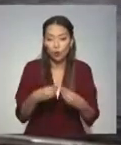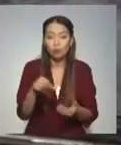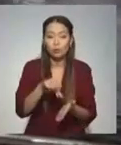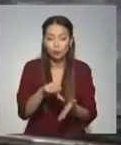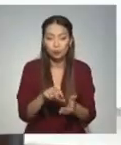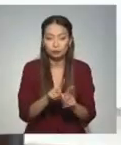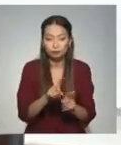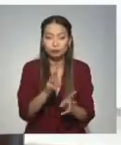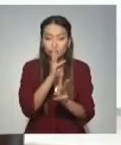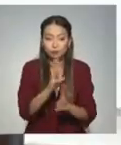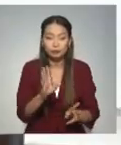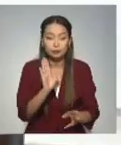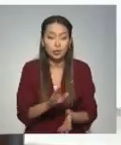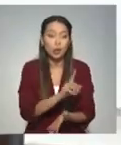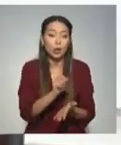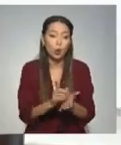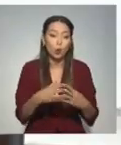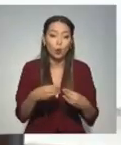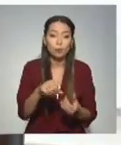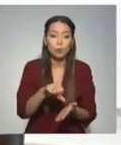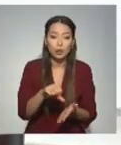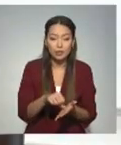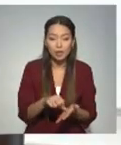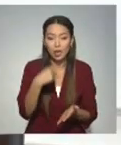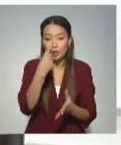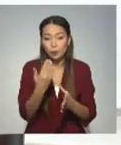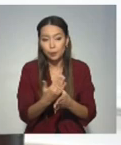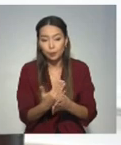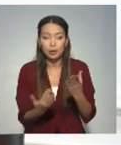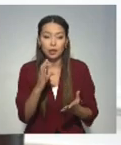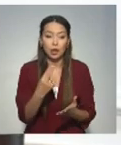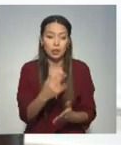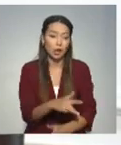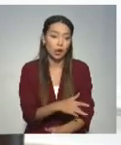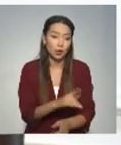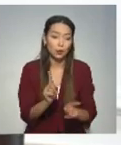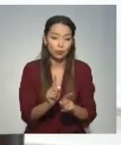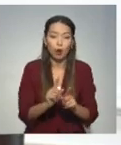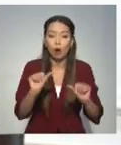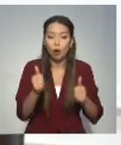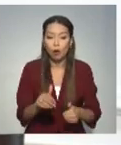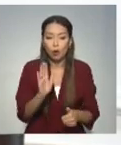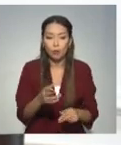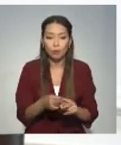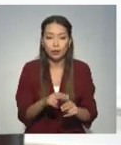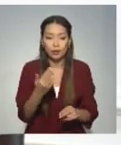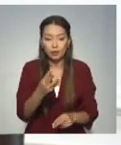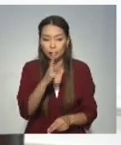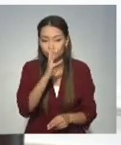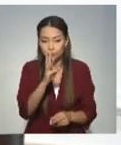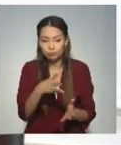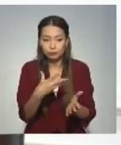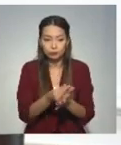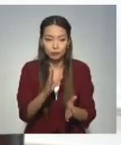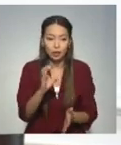жалақы төленеді. Бұл ретте отбасы мүшесі жеке көмекші немесе әлеуметтік қызметкер ретінде рәсімделеді. Бұл жұмысқа еңбек ақы төленеді